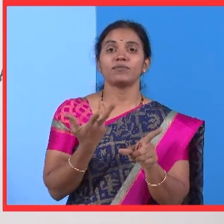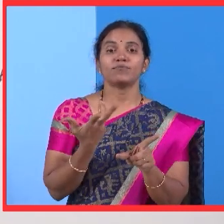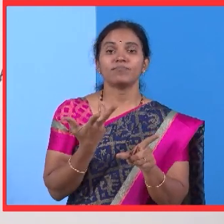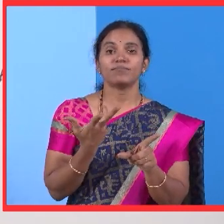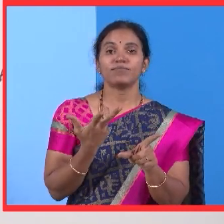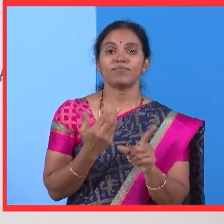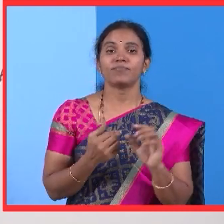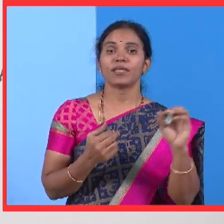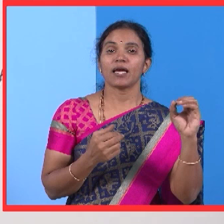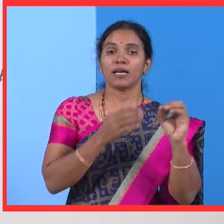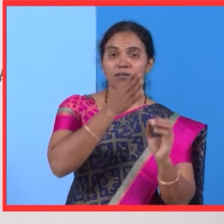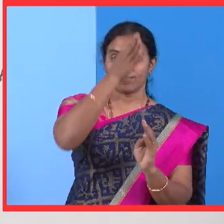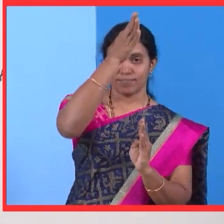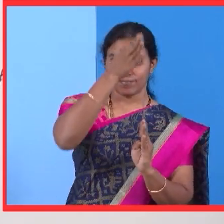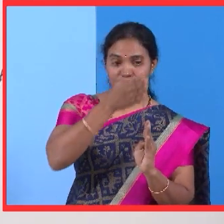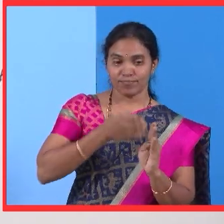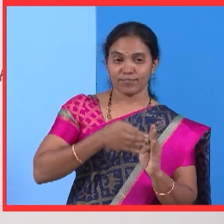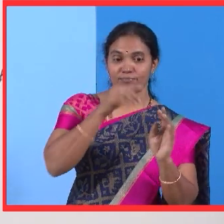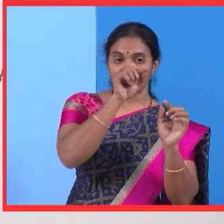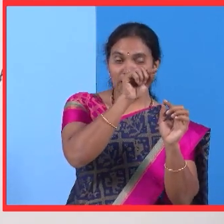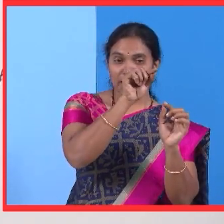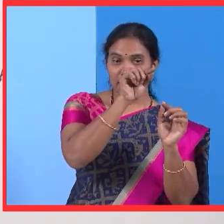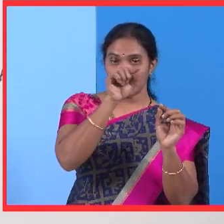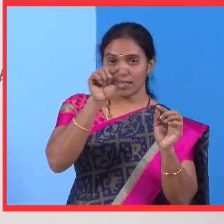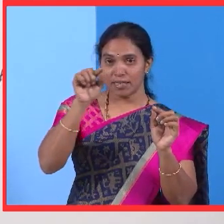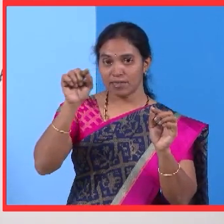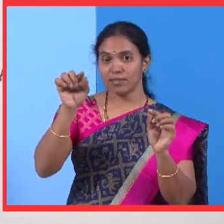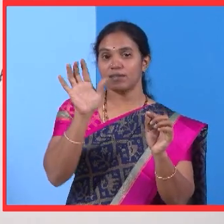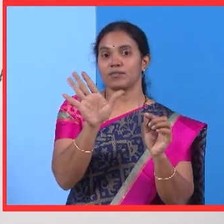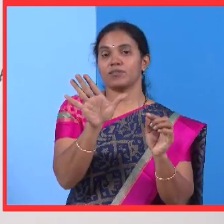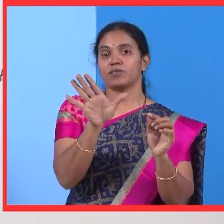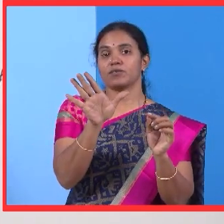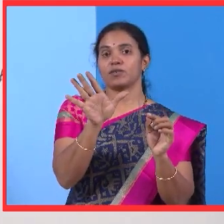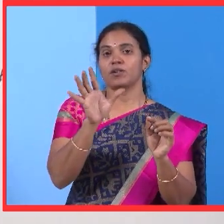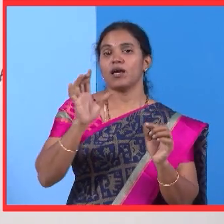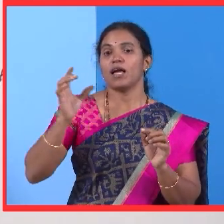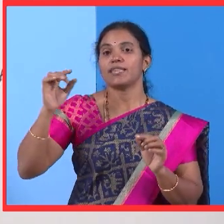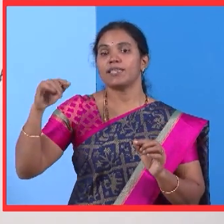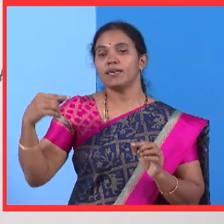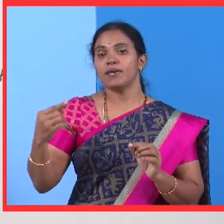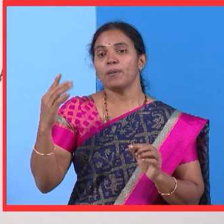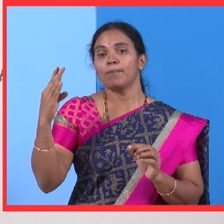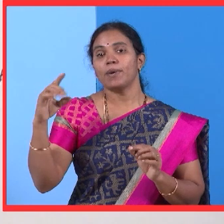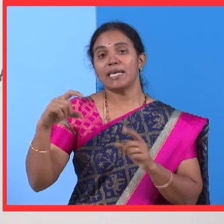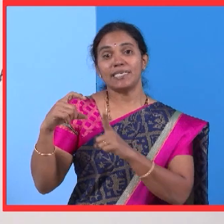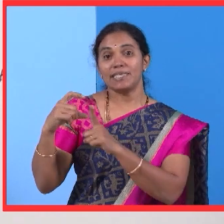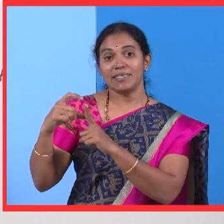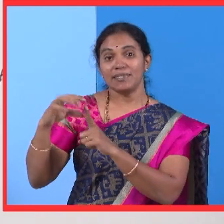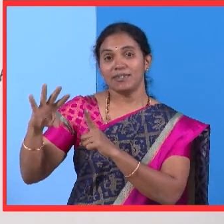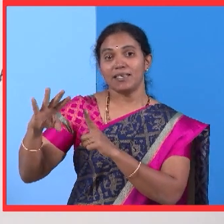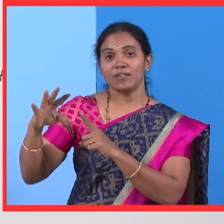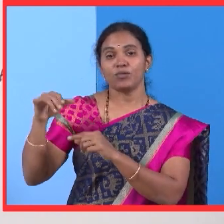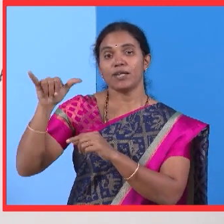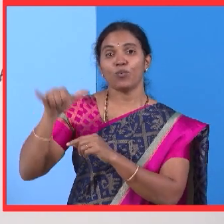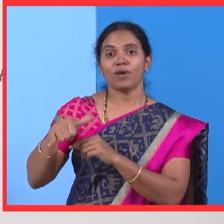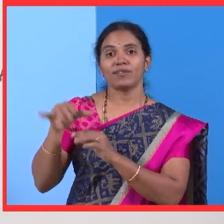தொலைவு தான் m என்ற புள்ளியினுடைய y ஆய தொலைவா வரும் ஓகேயா ஆகவே d னுடைய y ஆய தொலைவு y1